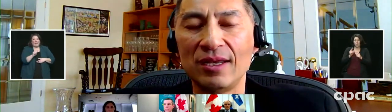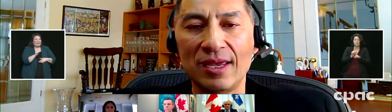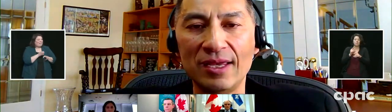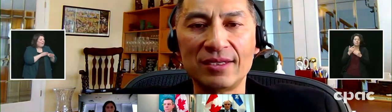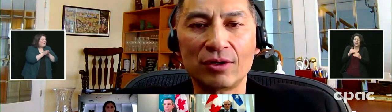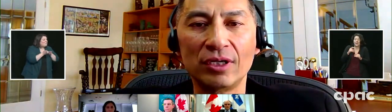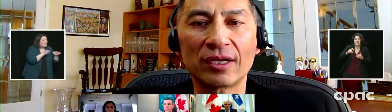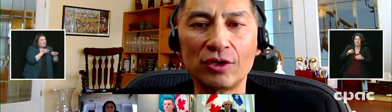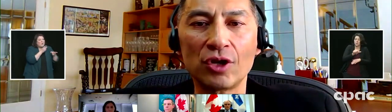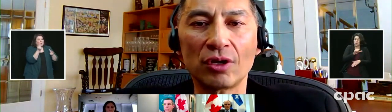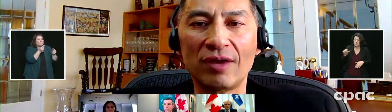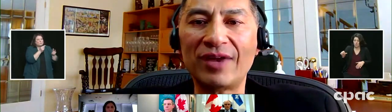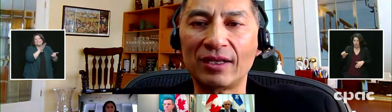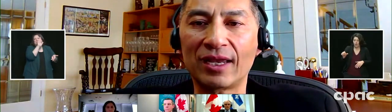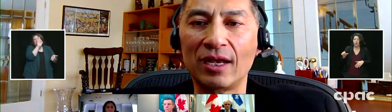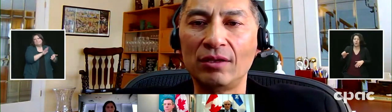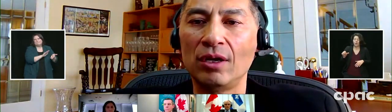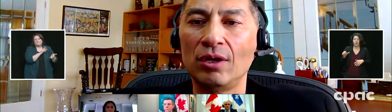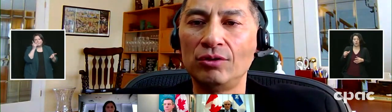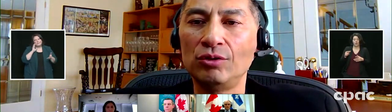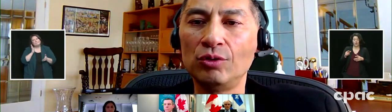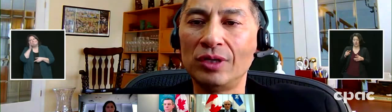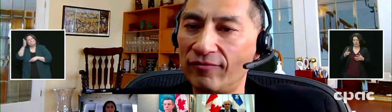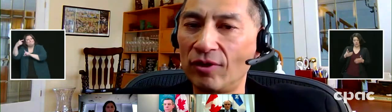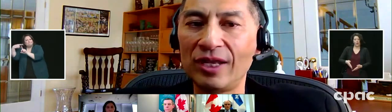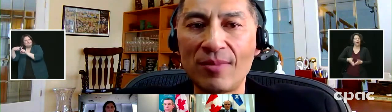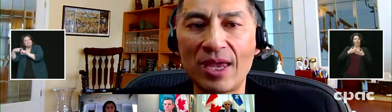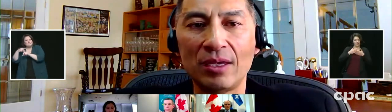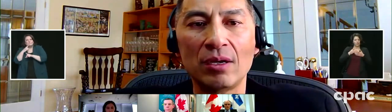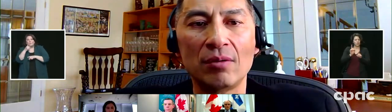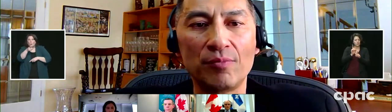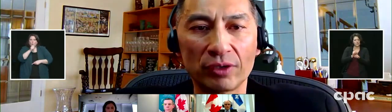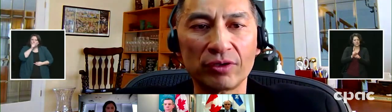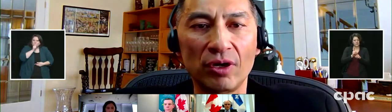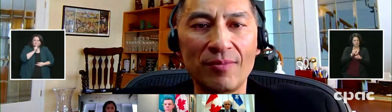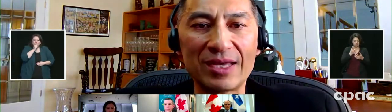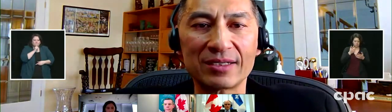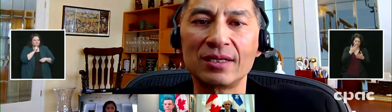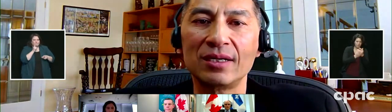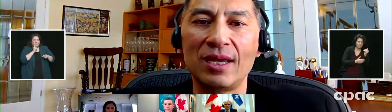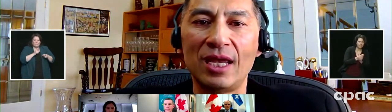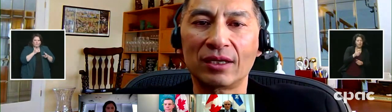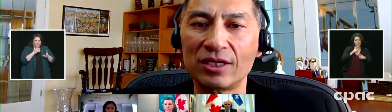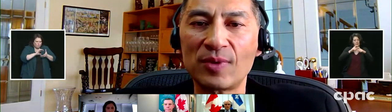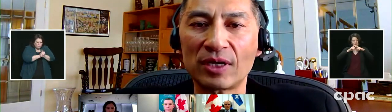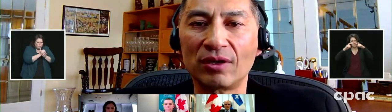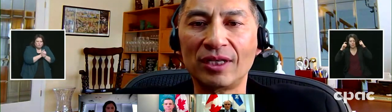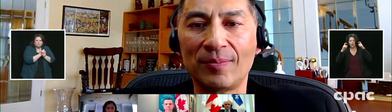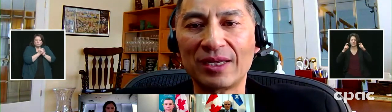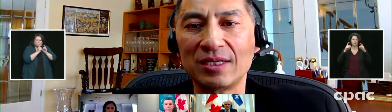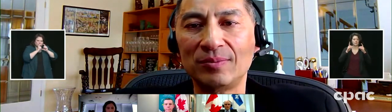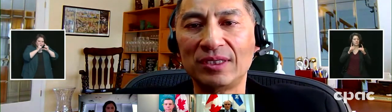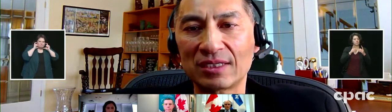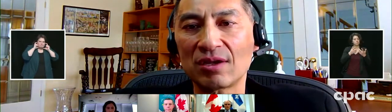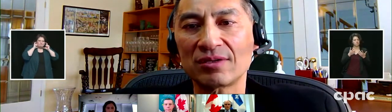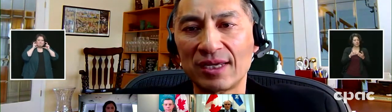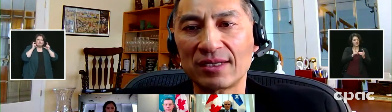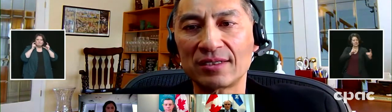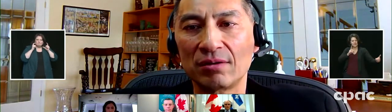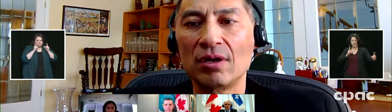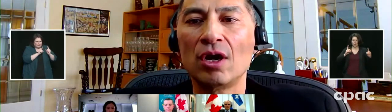l'essentiel, ainsi que les rigueurs avec lesquelles nous nous lavons les mains, portons un masque et respectons les principes